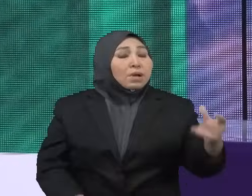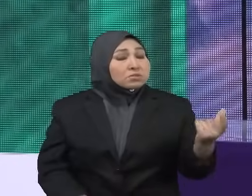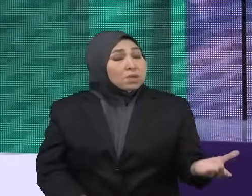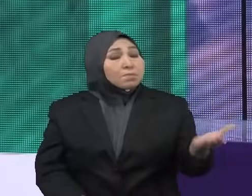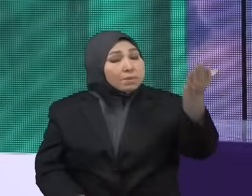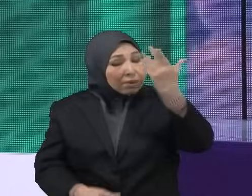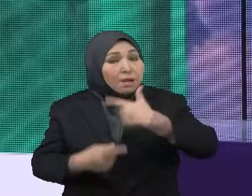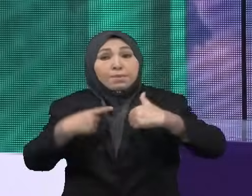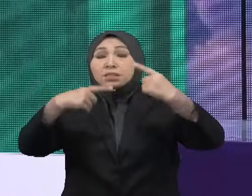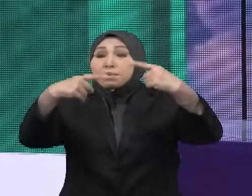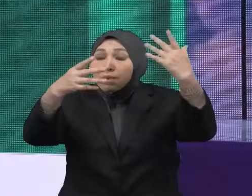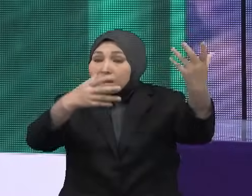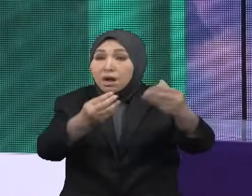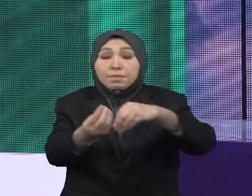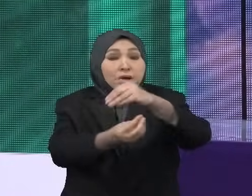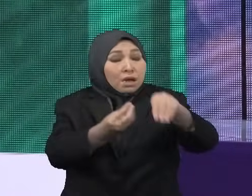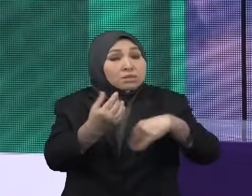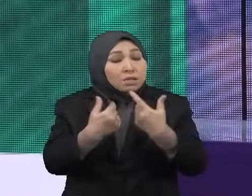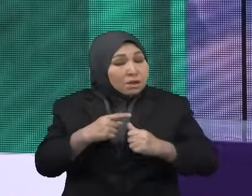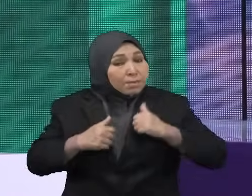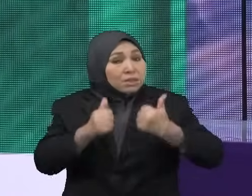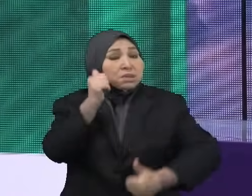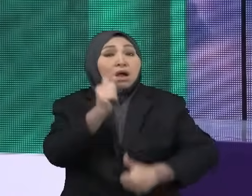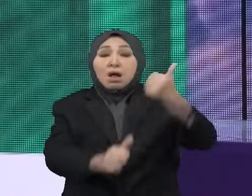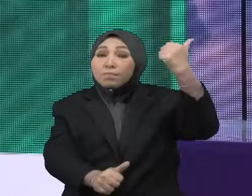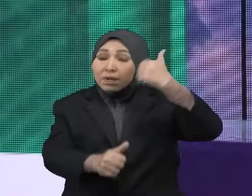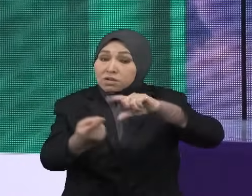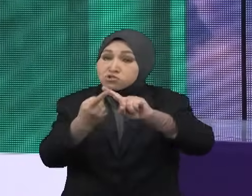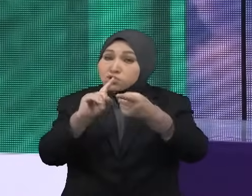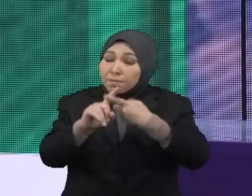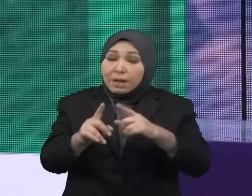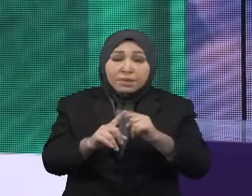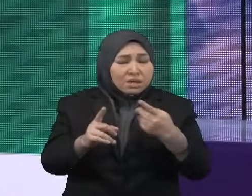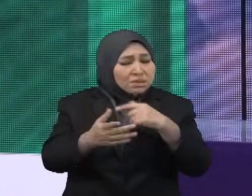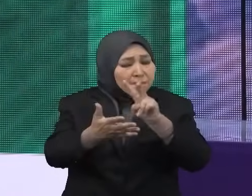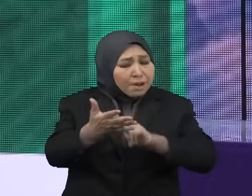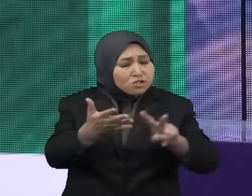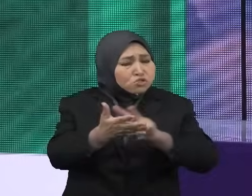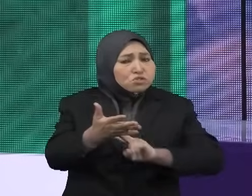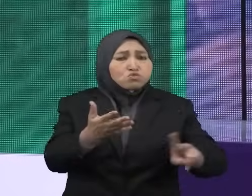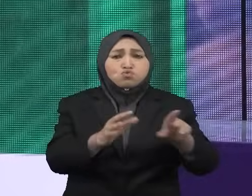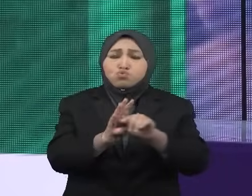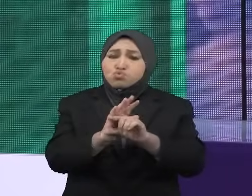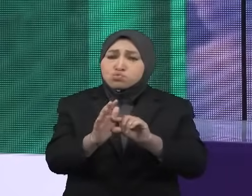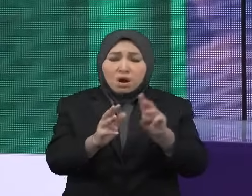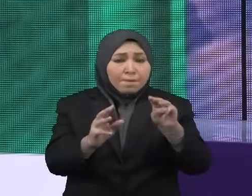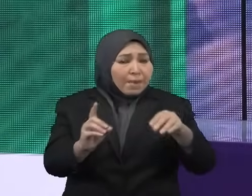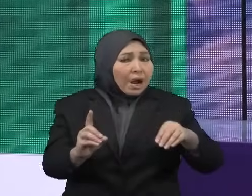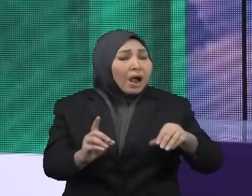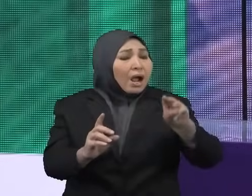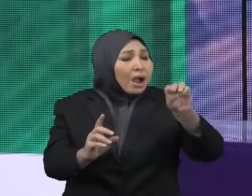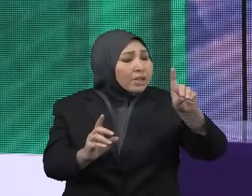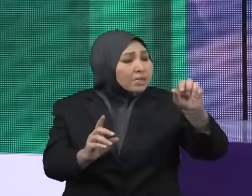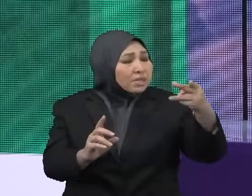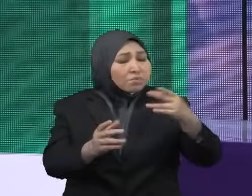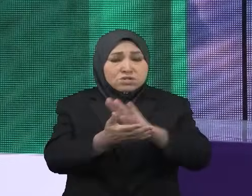kemenangan Fathu Mekah dan ianya kemenangan pada para sahabat. Maka apabila kita membaca Suratul Ma'idah dengan kisah Nabi Musa ini